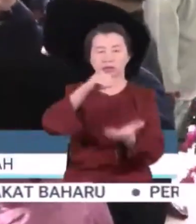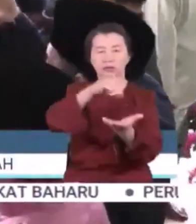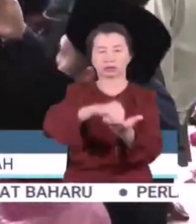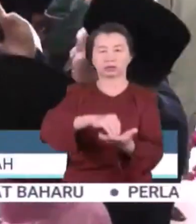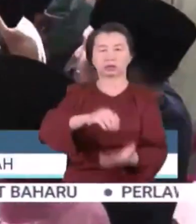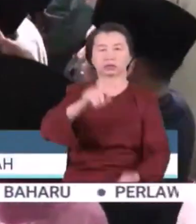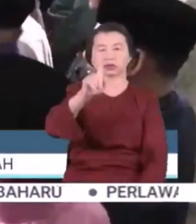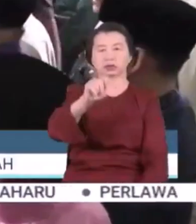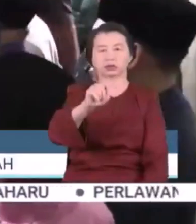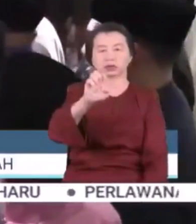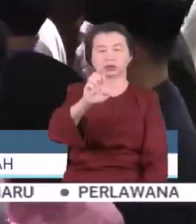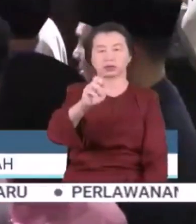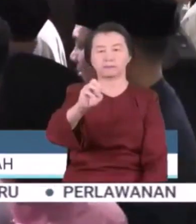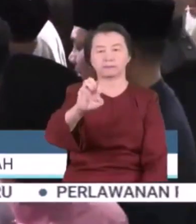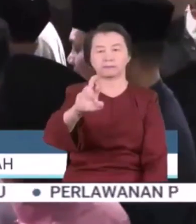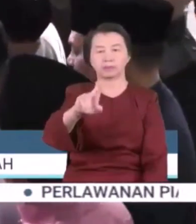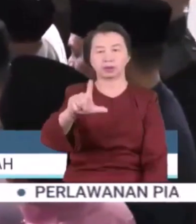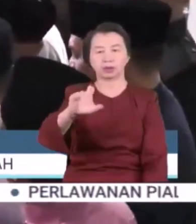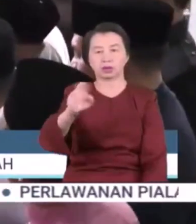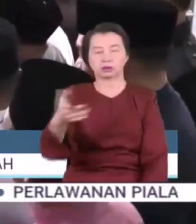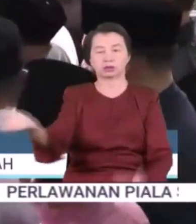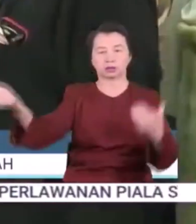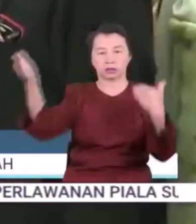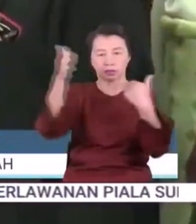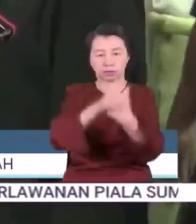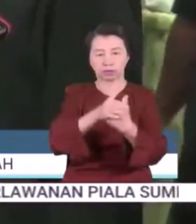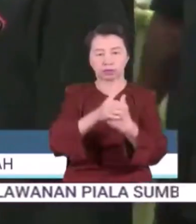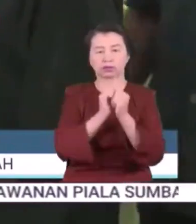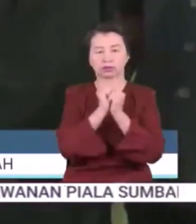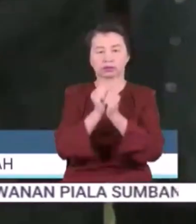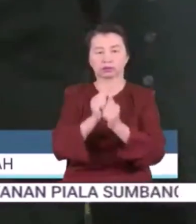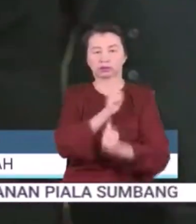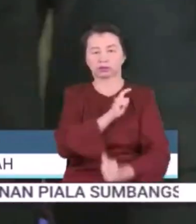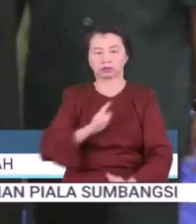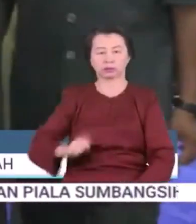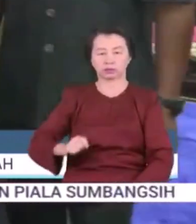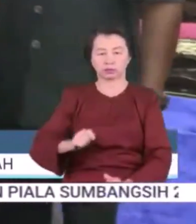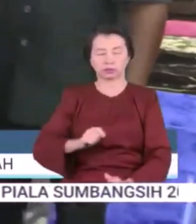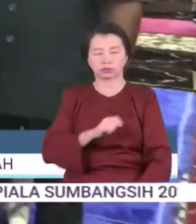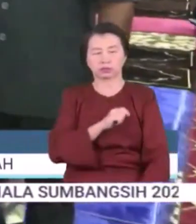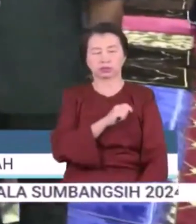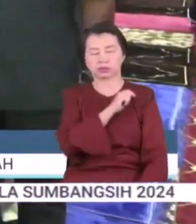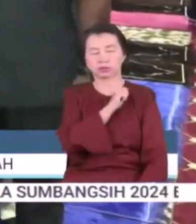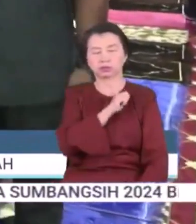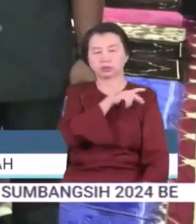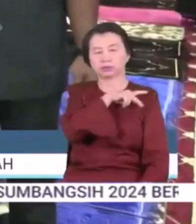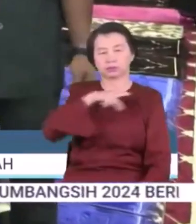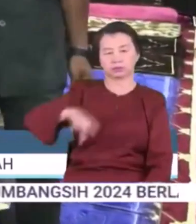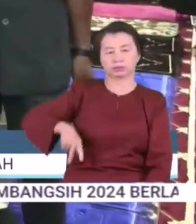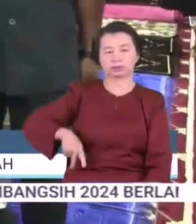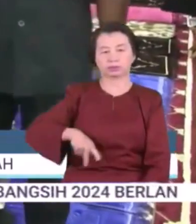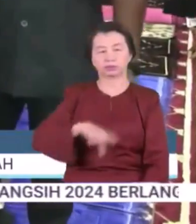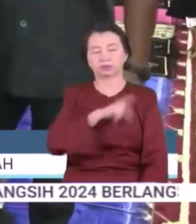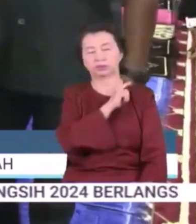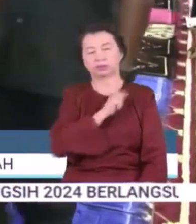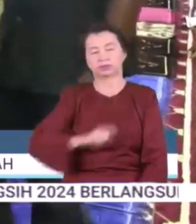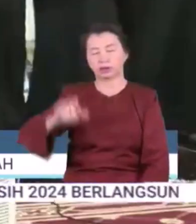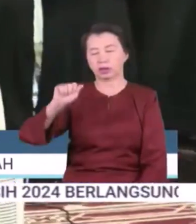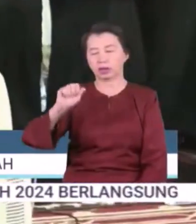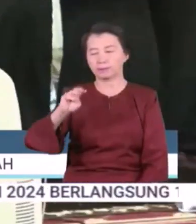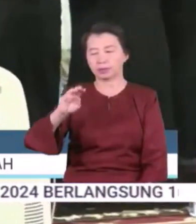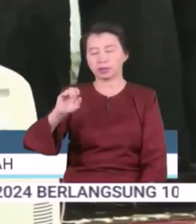al-mustain Billah di temerloh keberangkatan tiba Baginda diiringi Tengku ampuan Pahang tunku Azizah Aminah Maimunah